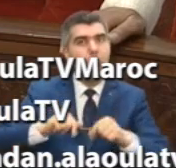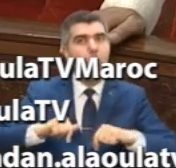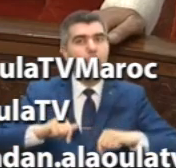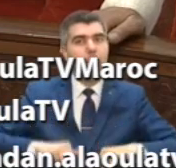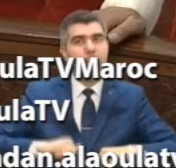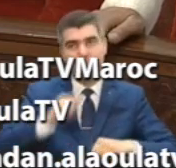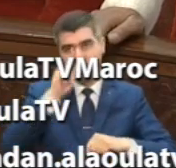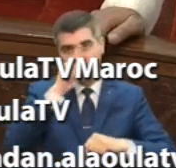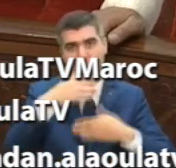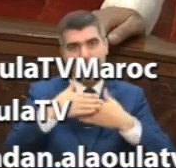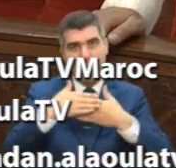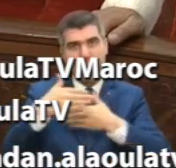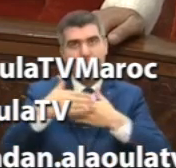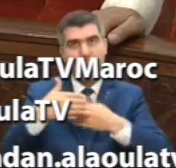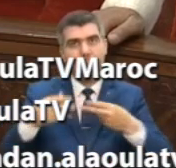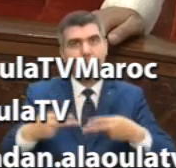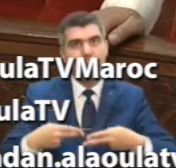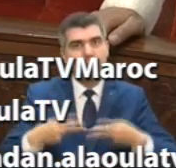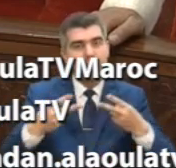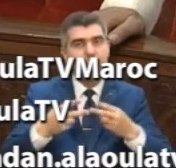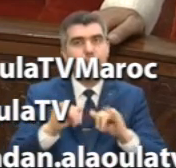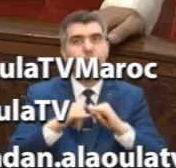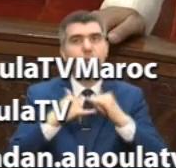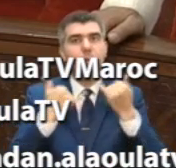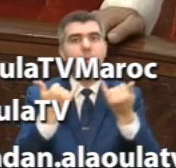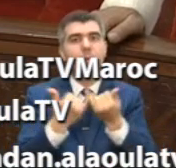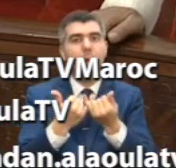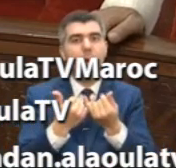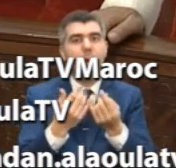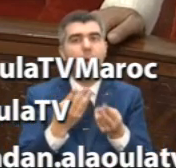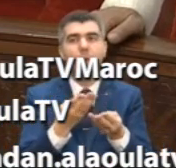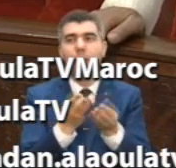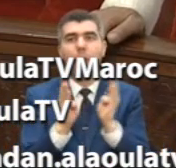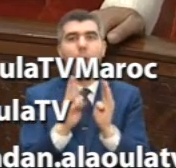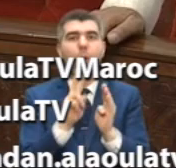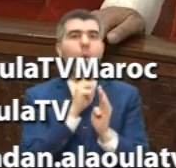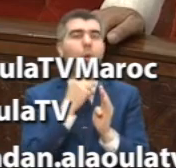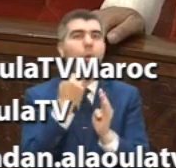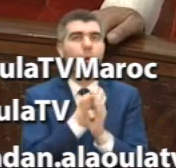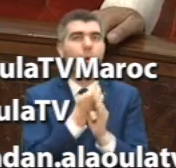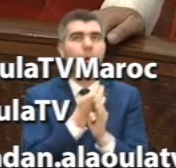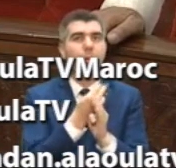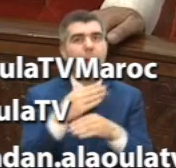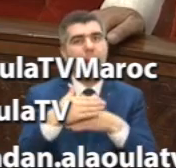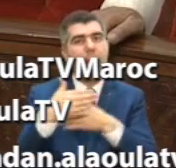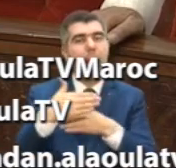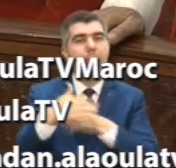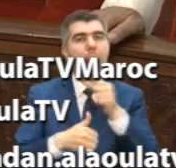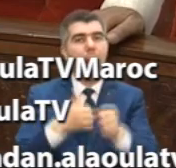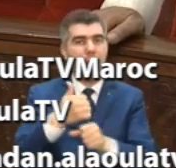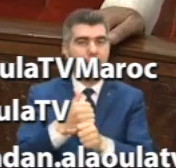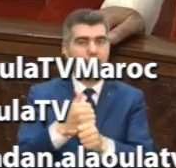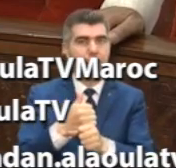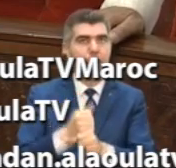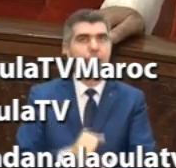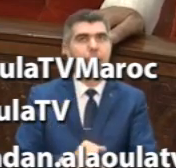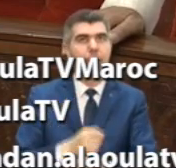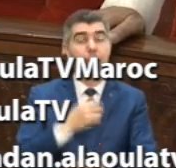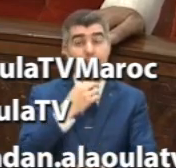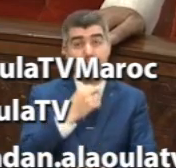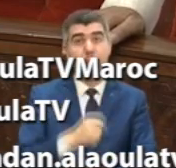طريقه إن شاء الله إلى الدراسة في مجلس الحكومة تحضيراً للدخول المقبل. وبالمناسبة تنقول أن هذه القضية